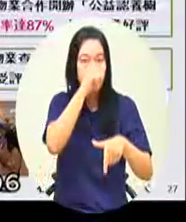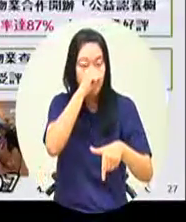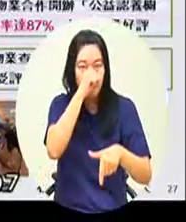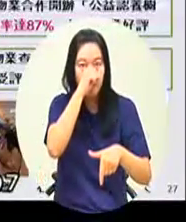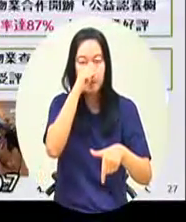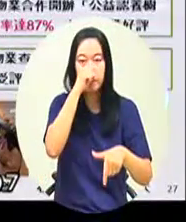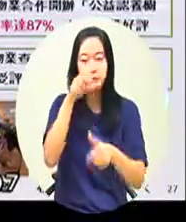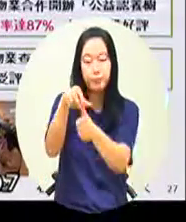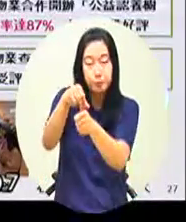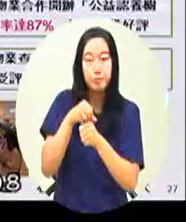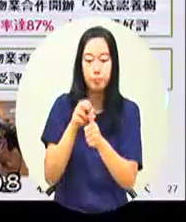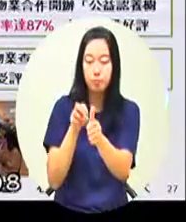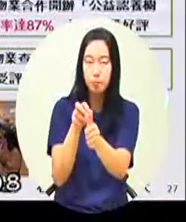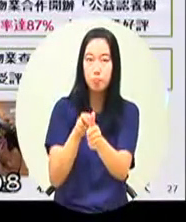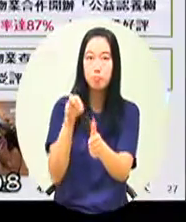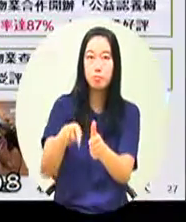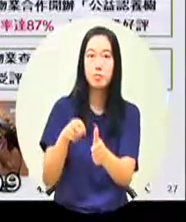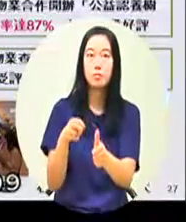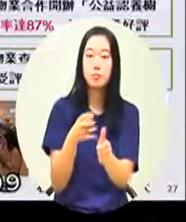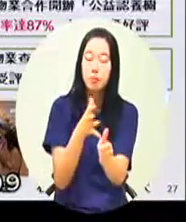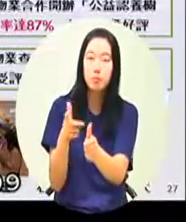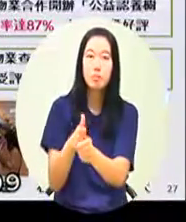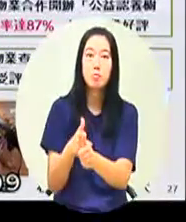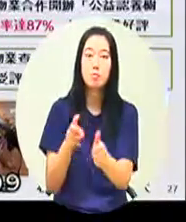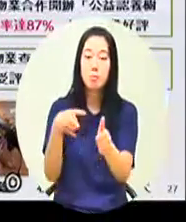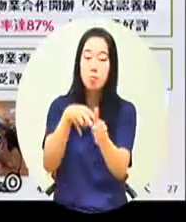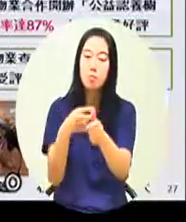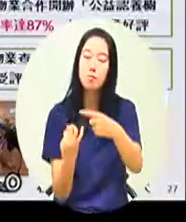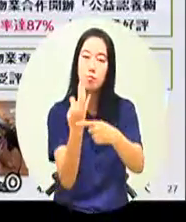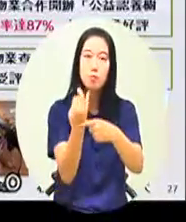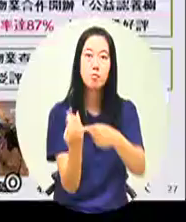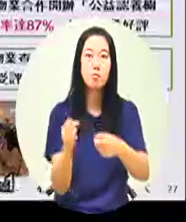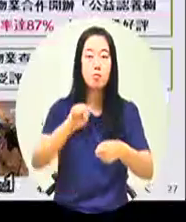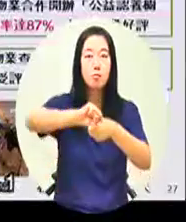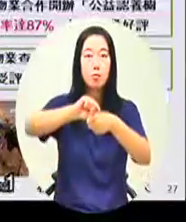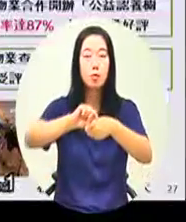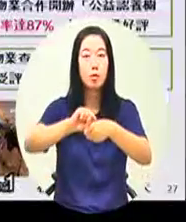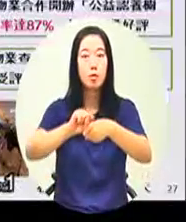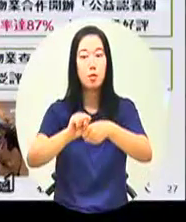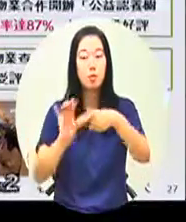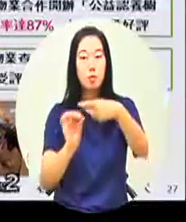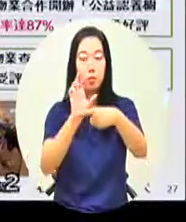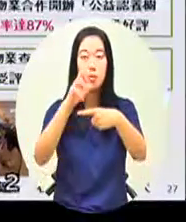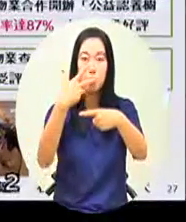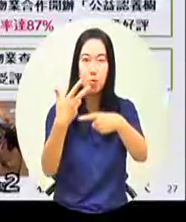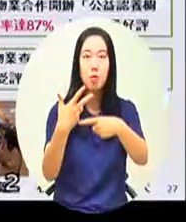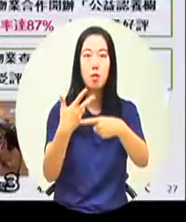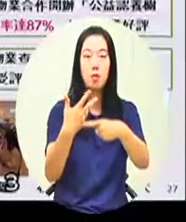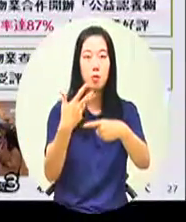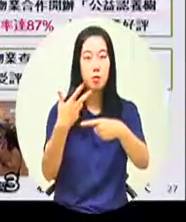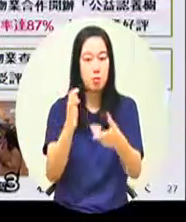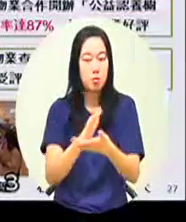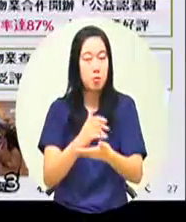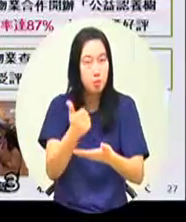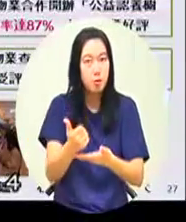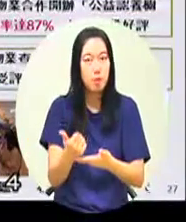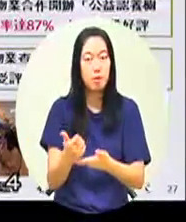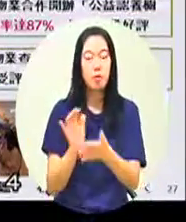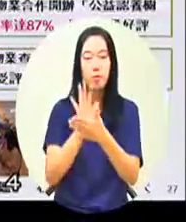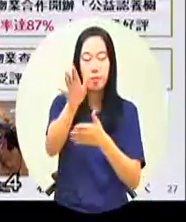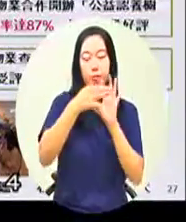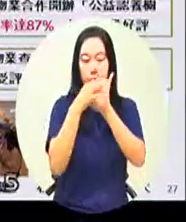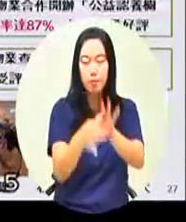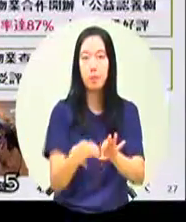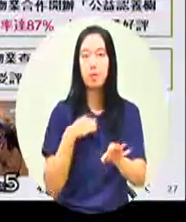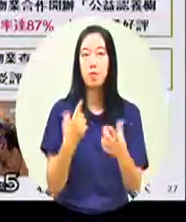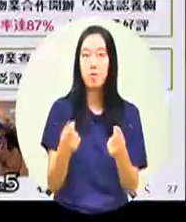那么105年呢，迄今认养率已经达到87%，广获好评。那么未来持续，我们跟我们